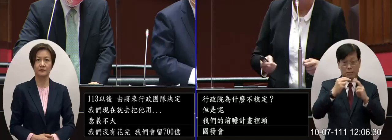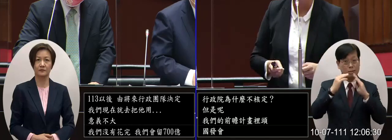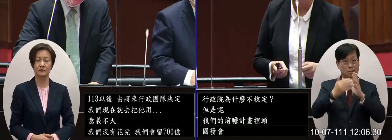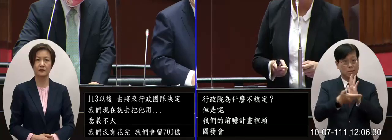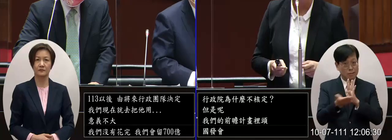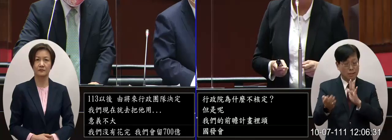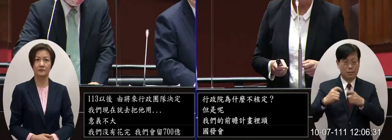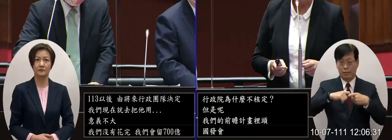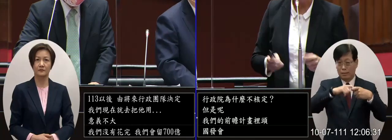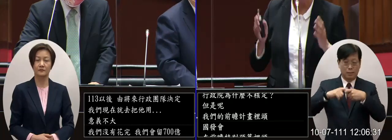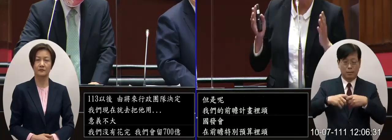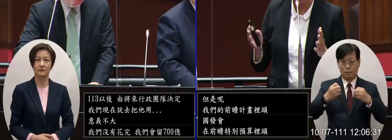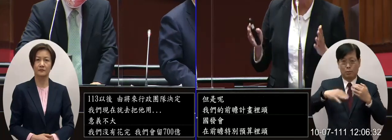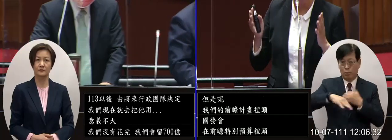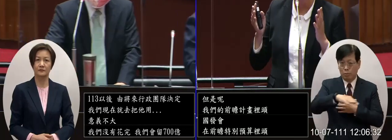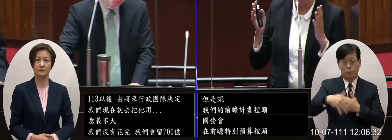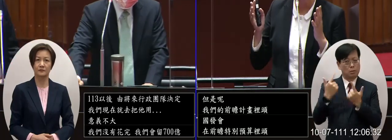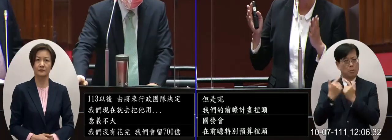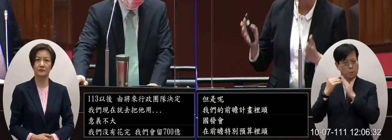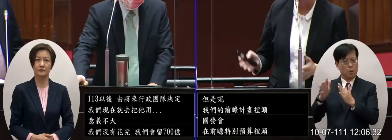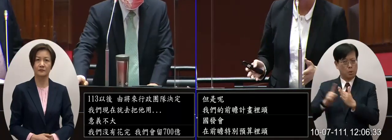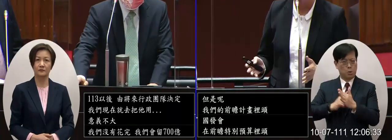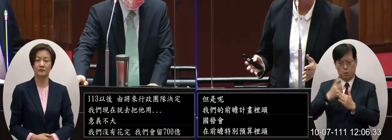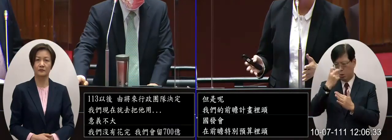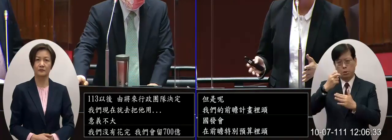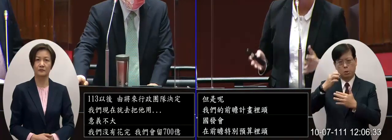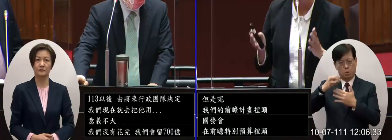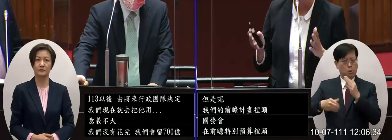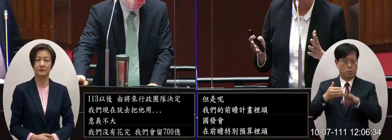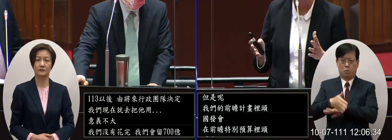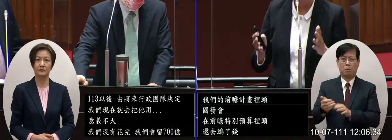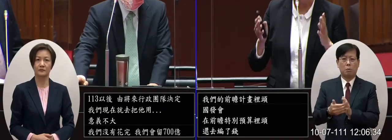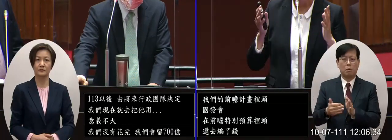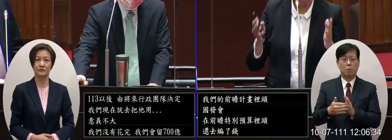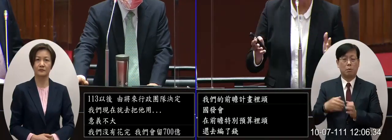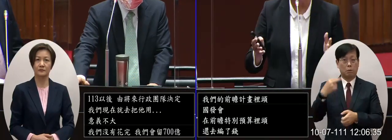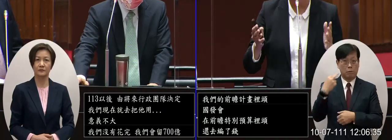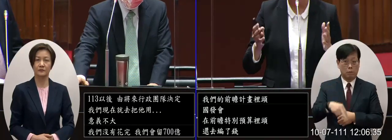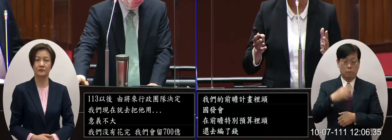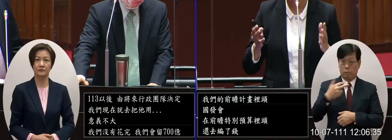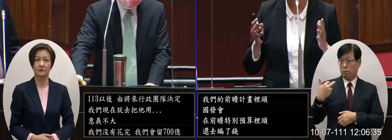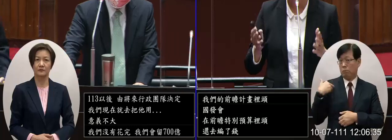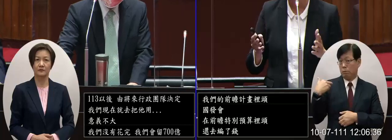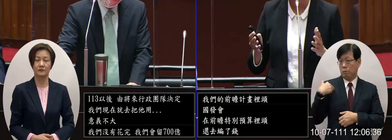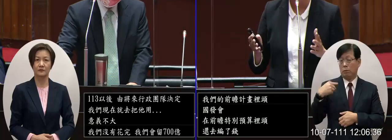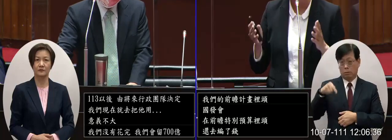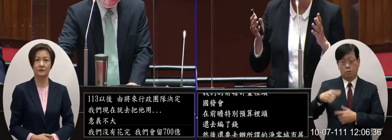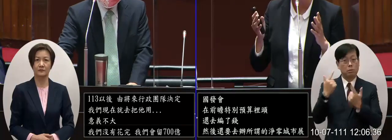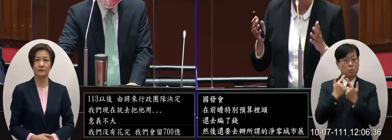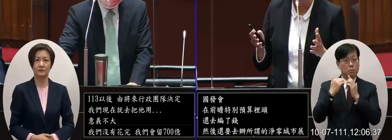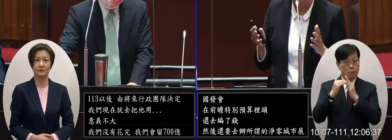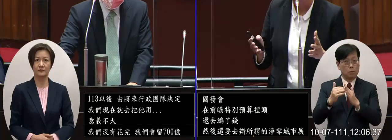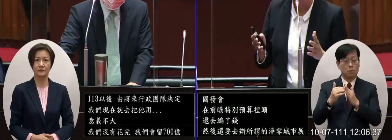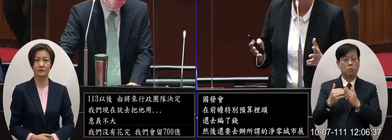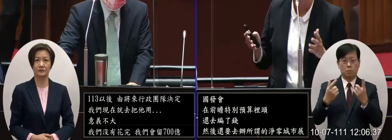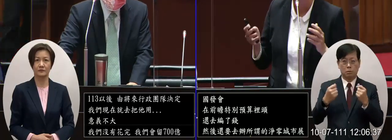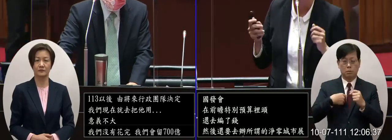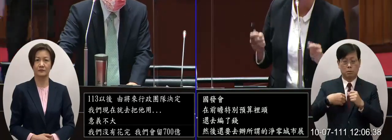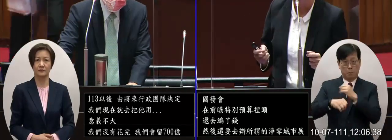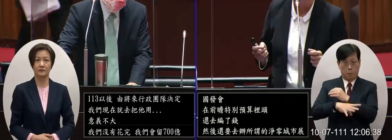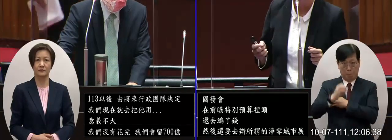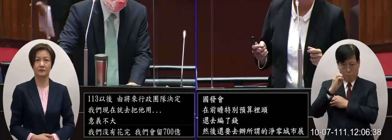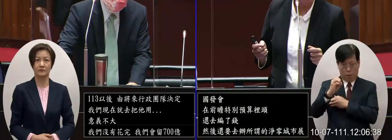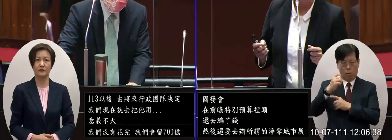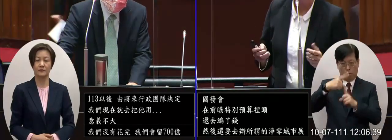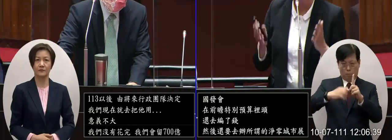联合的论坛。台北市都已经自治条例好了，而且上个礼拜这个台北市还是近邻城市的